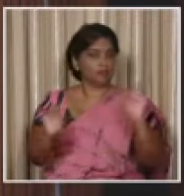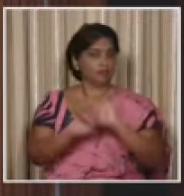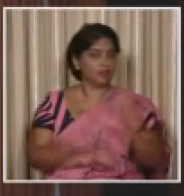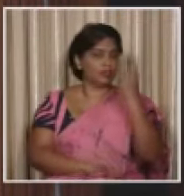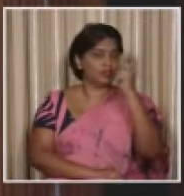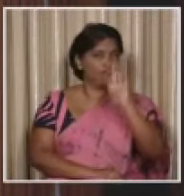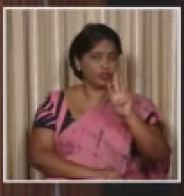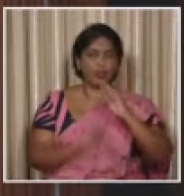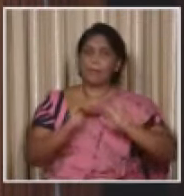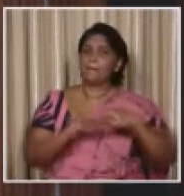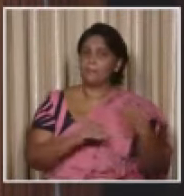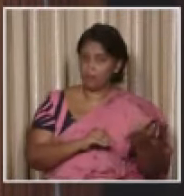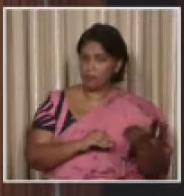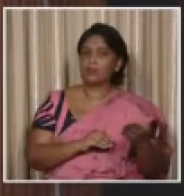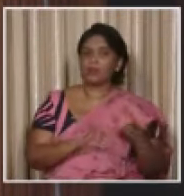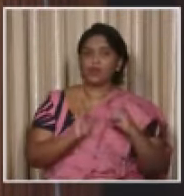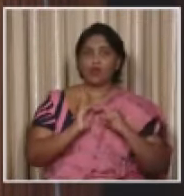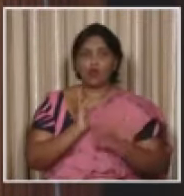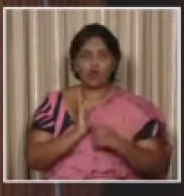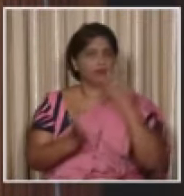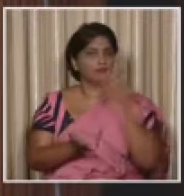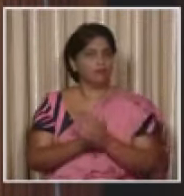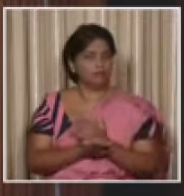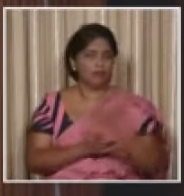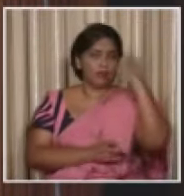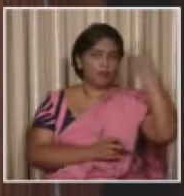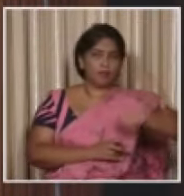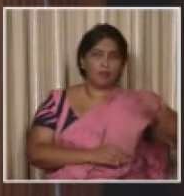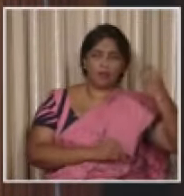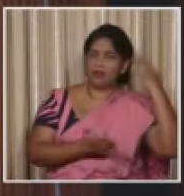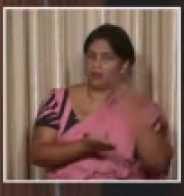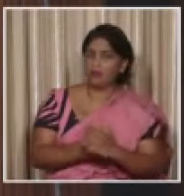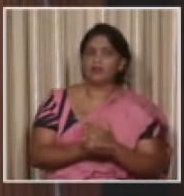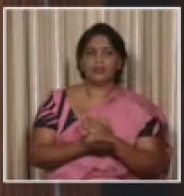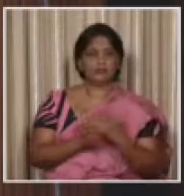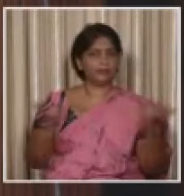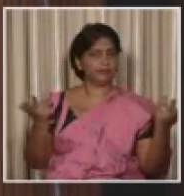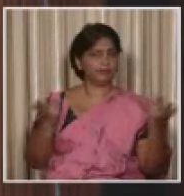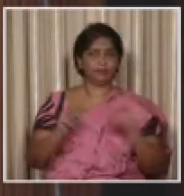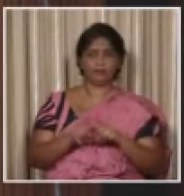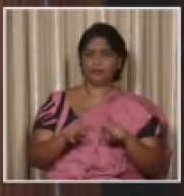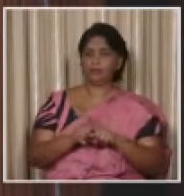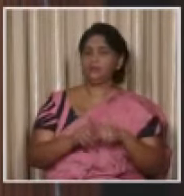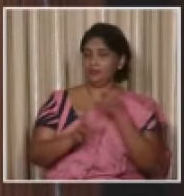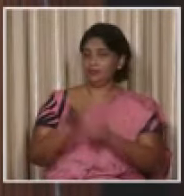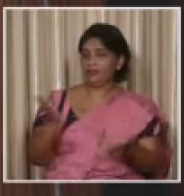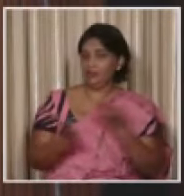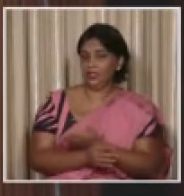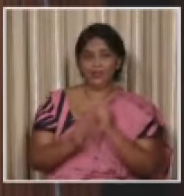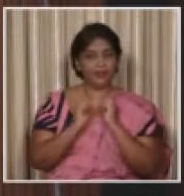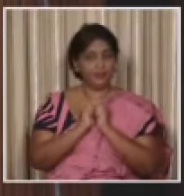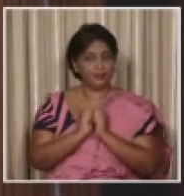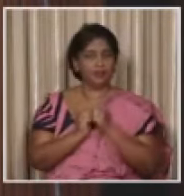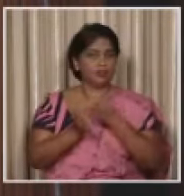2023 න් පස්සේ අතිකාල අත්හිටවන්න මේ වැටුපෙඩි කිරීම අත්හිටවන්න මේ තින මේ ගිවිසුම් සේවහ කෙන්හා